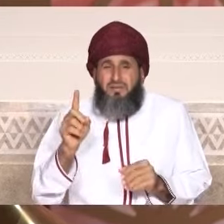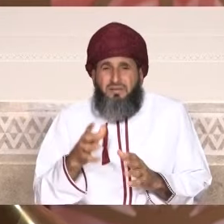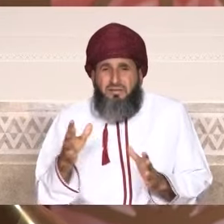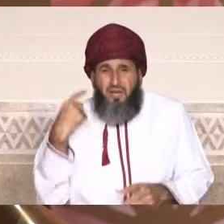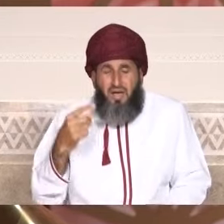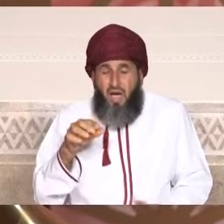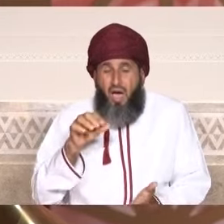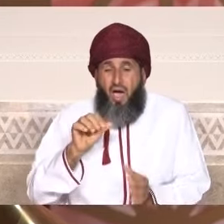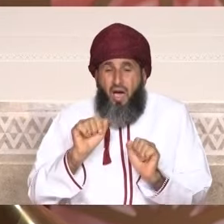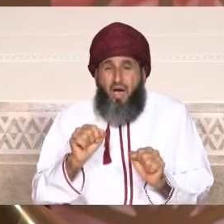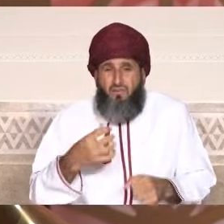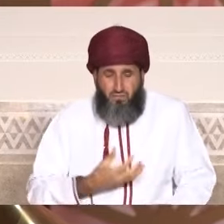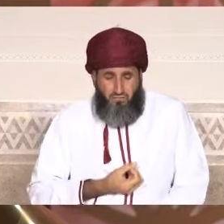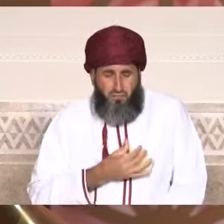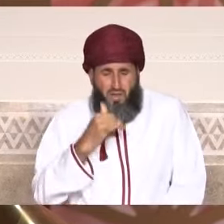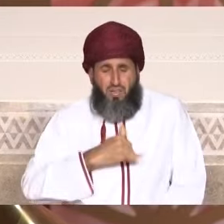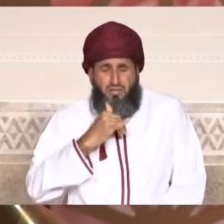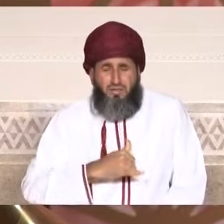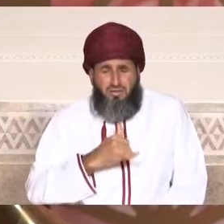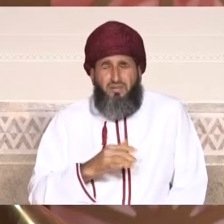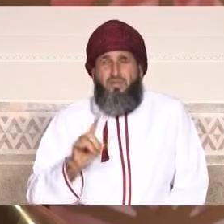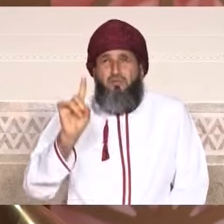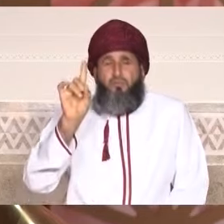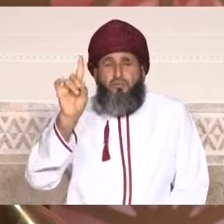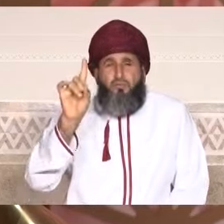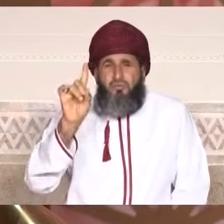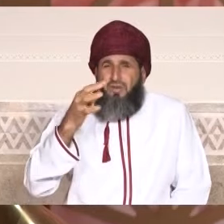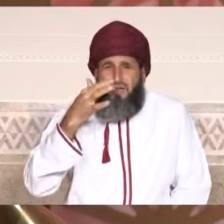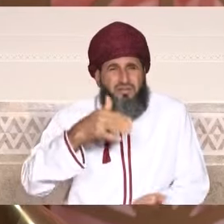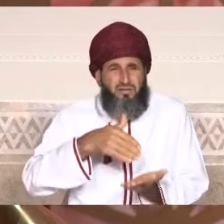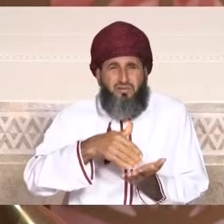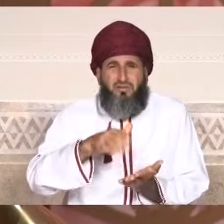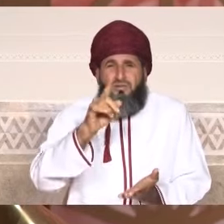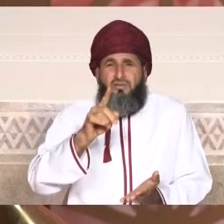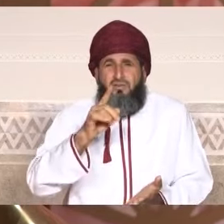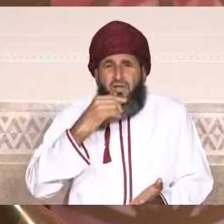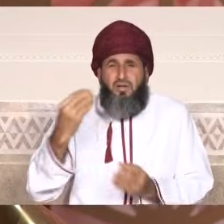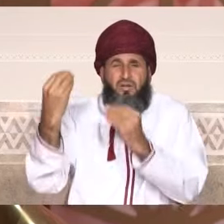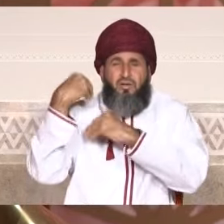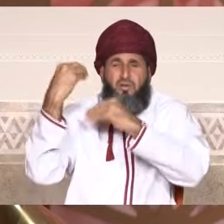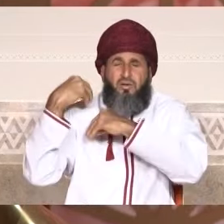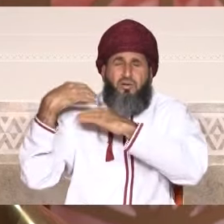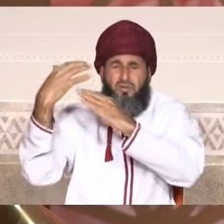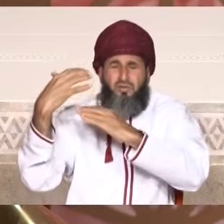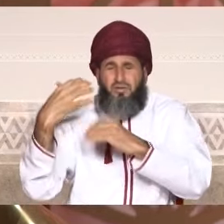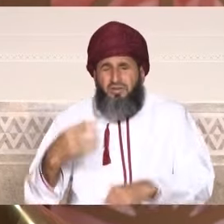الصلاة بقلبه، وبإذن الله تعالى لا حرج عليه، ذلك مما يؤجر عليه بدل